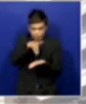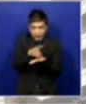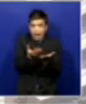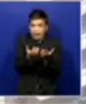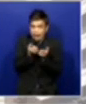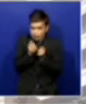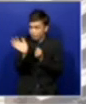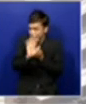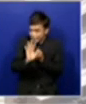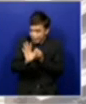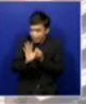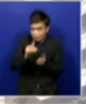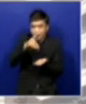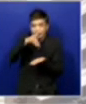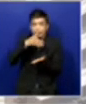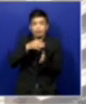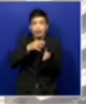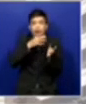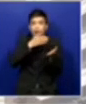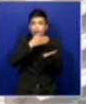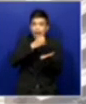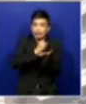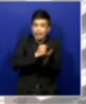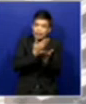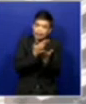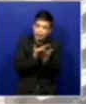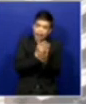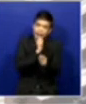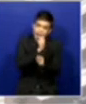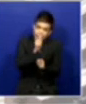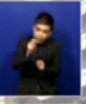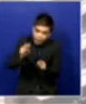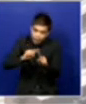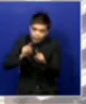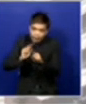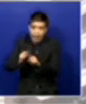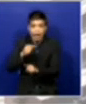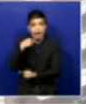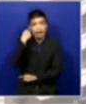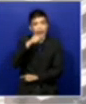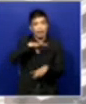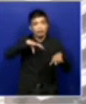ประเภทหนึ่งท่านเองผู้บริหารผู้ใช้คือท่านนายกรัฐมนตรีครับ